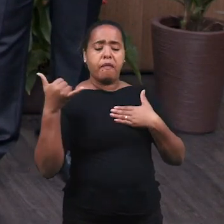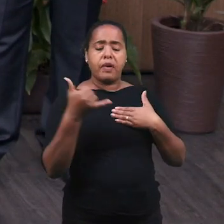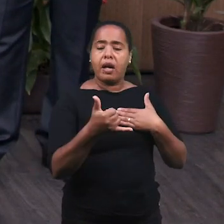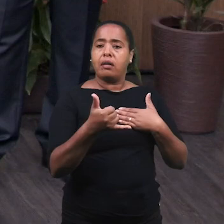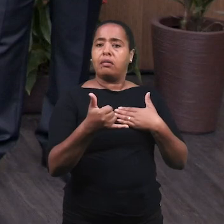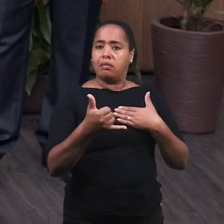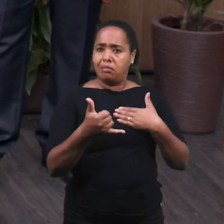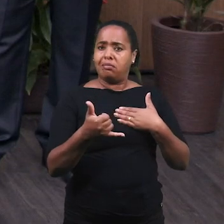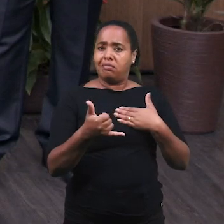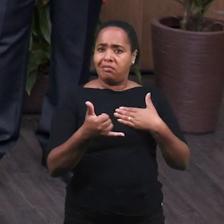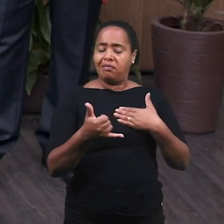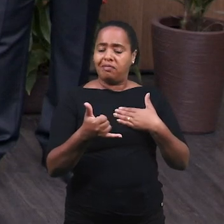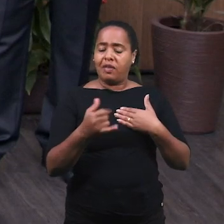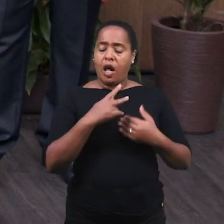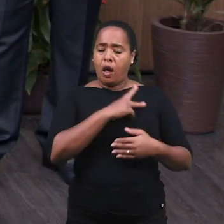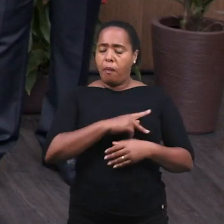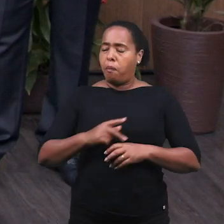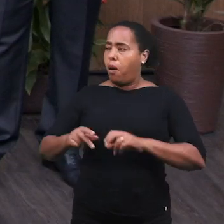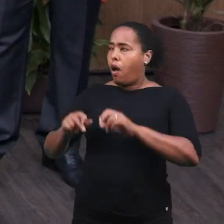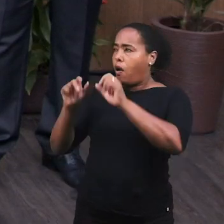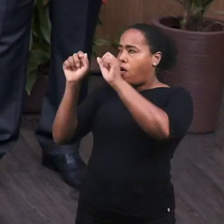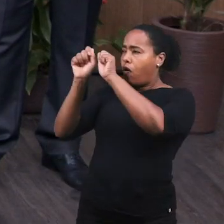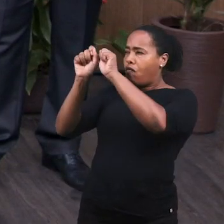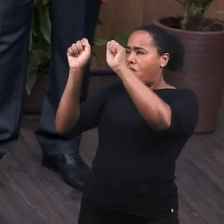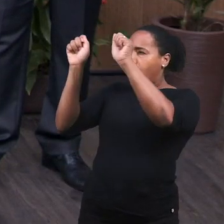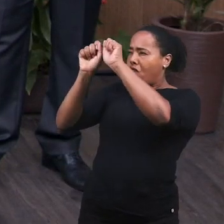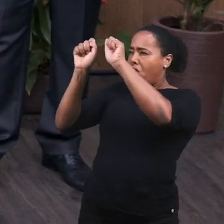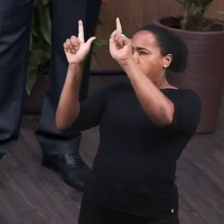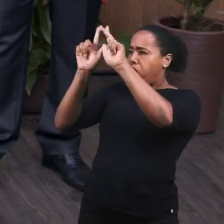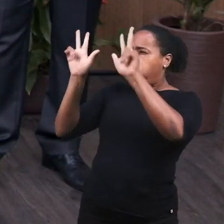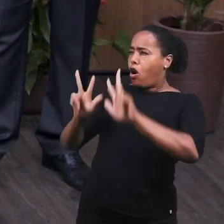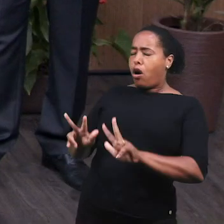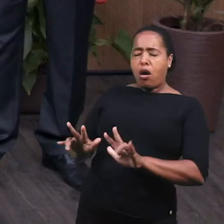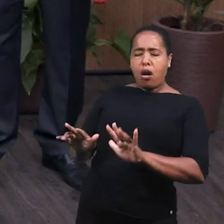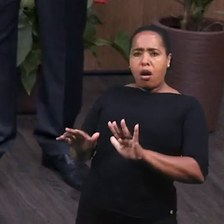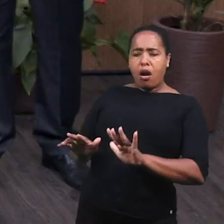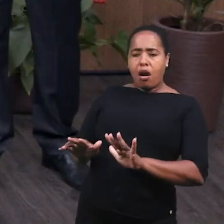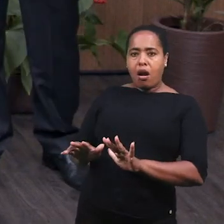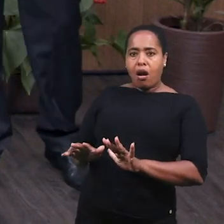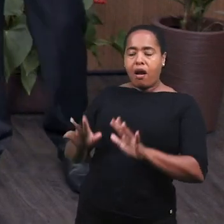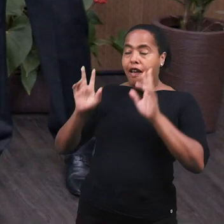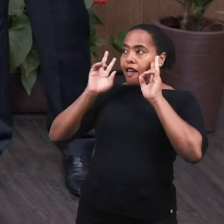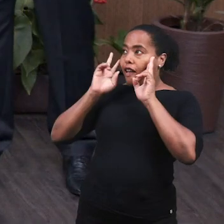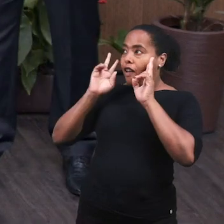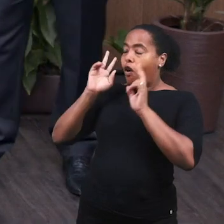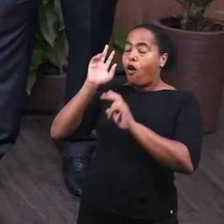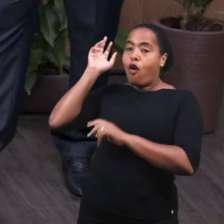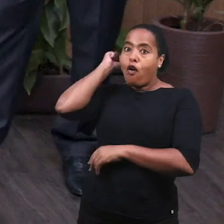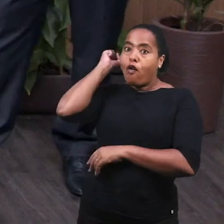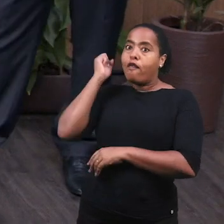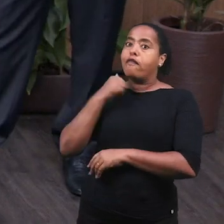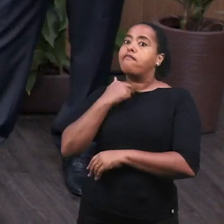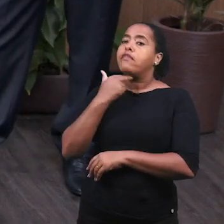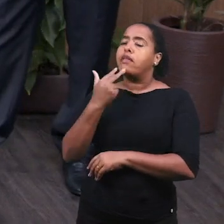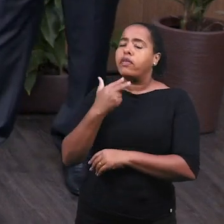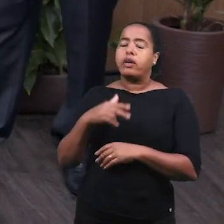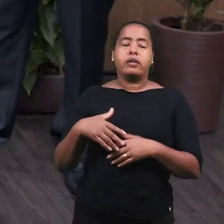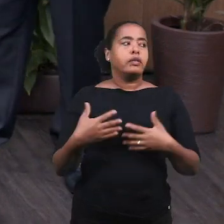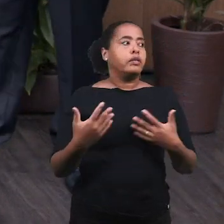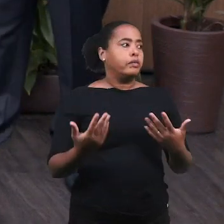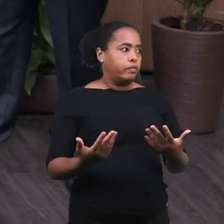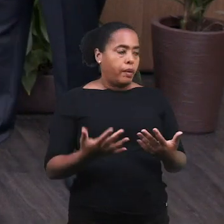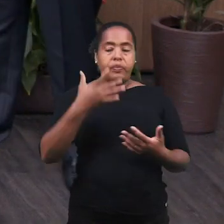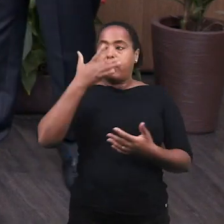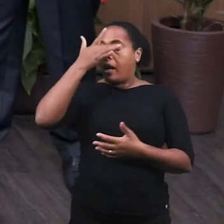Он проговорил к нему, Павел был окружен сиянием света, и он услышал голос. Сержио,